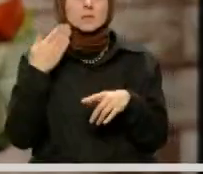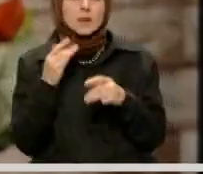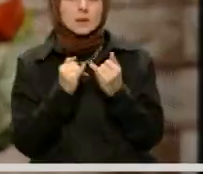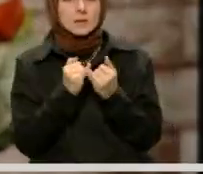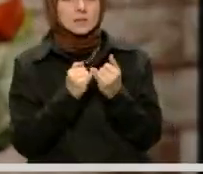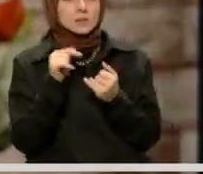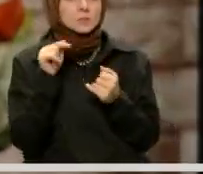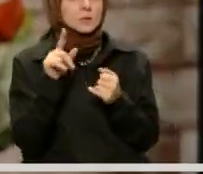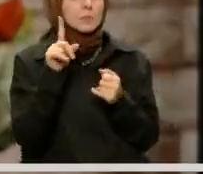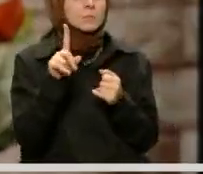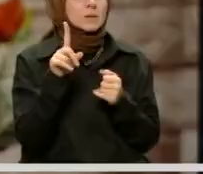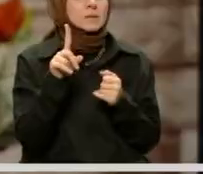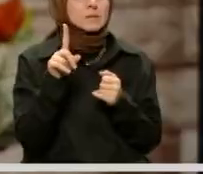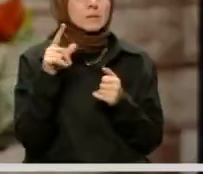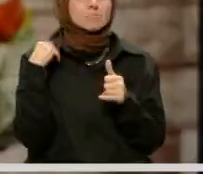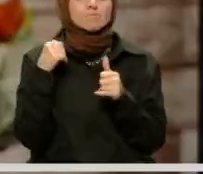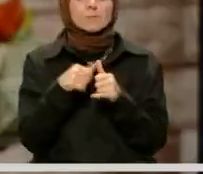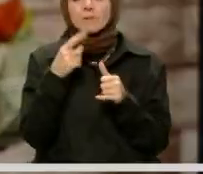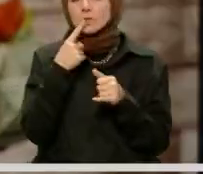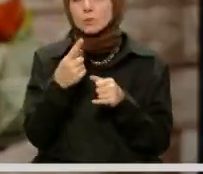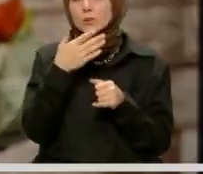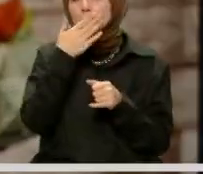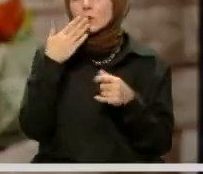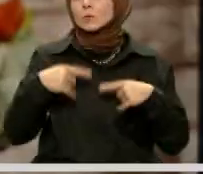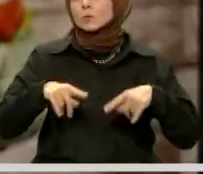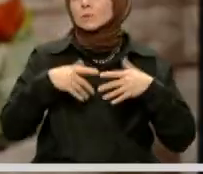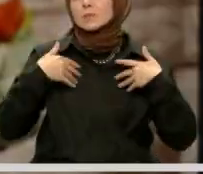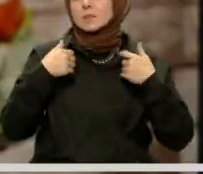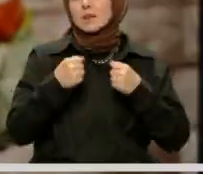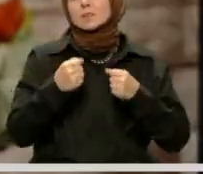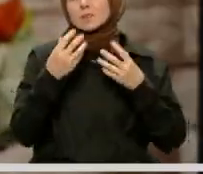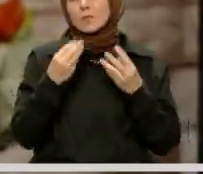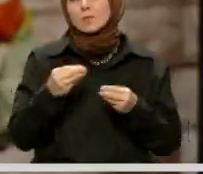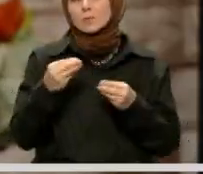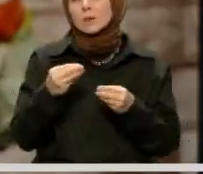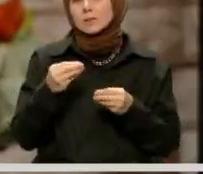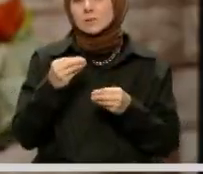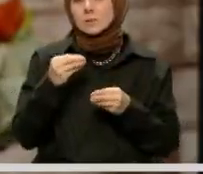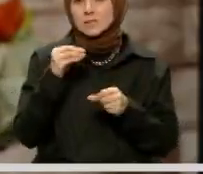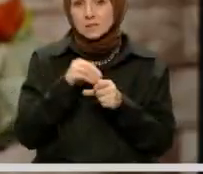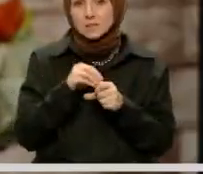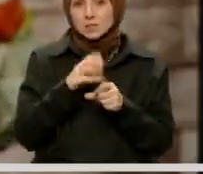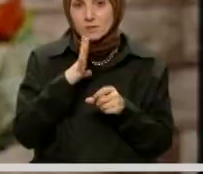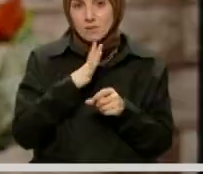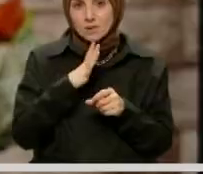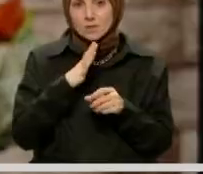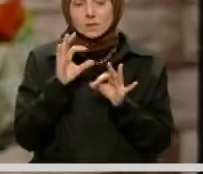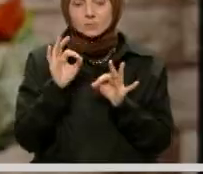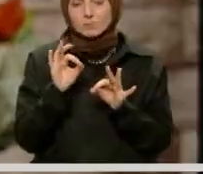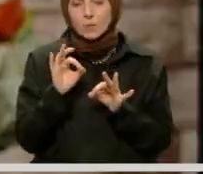kez daha seslenelim. Oruç bizi sağlıklı kılmak için geldi. Aman sağlığımıza zarar vermeyelim. Şu açıdan sağlığımıza zarar vermeyelim